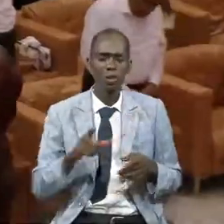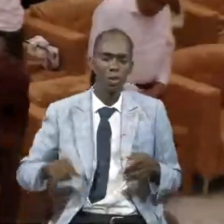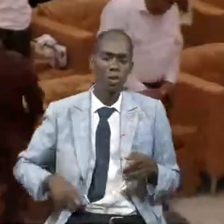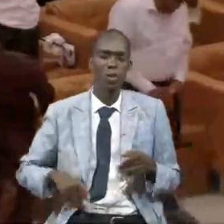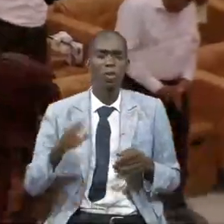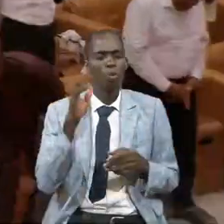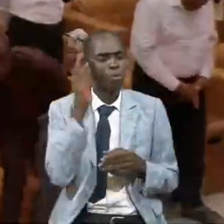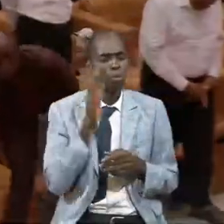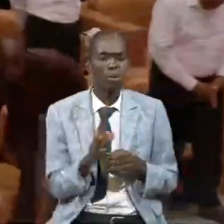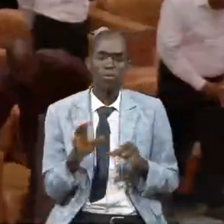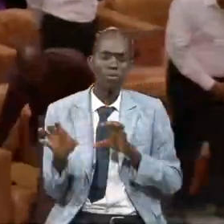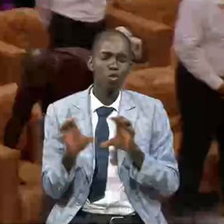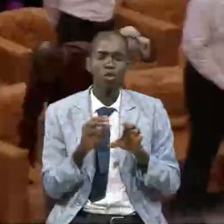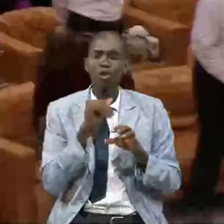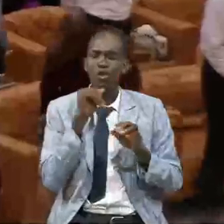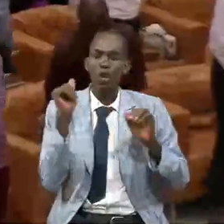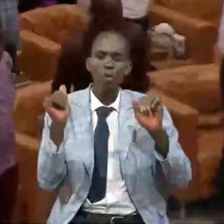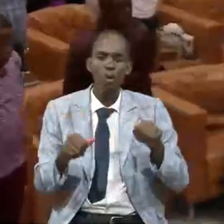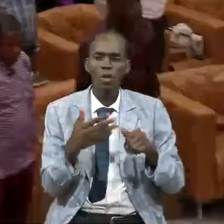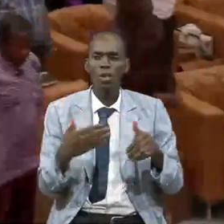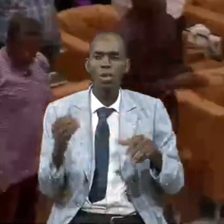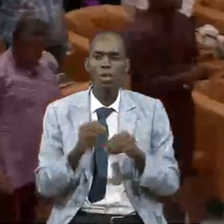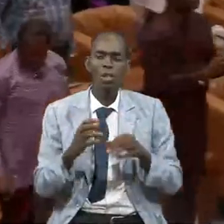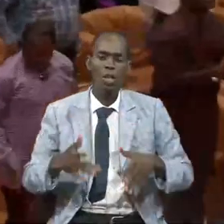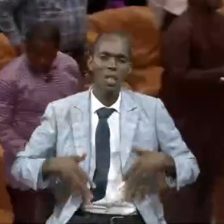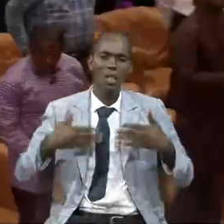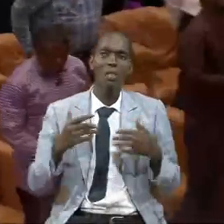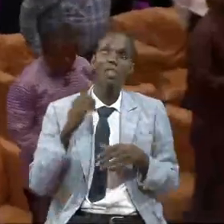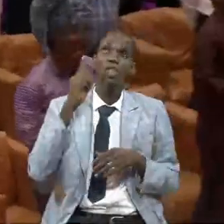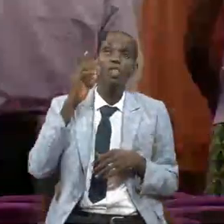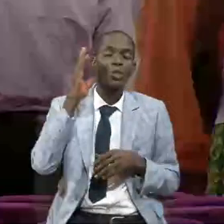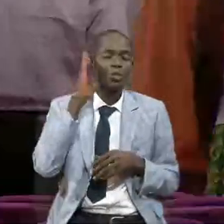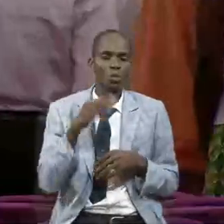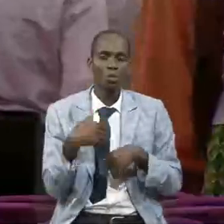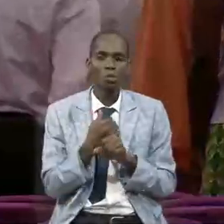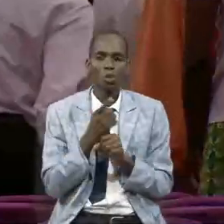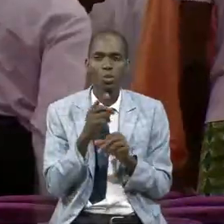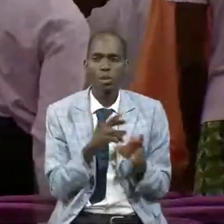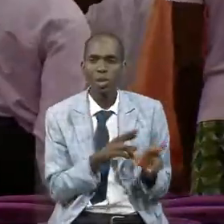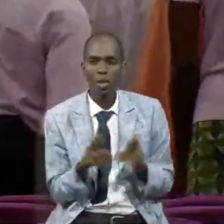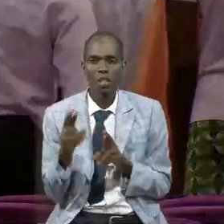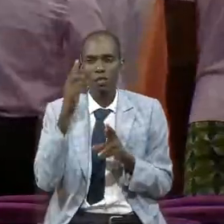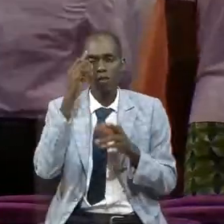Seigneur fera l'œuvre incroyable, impossible dans votre vie. Il fera